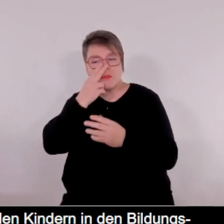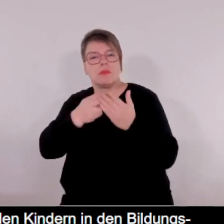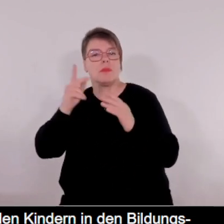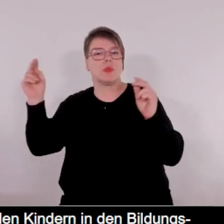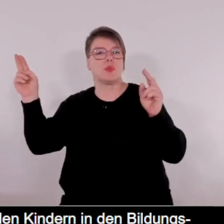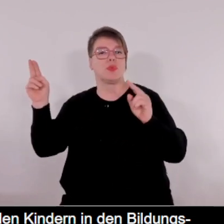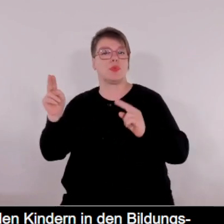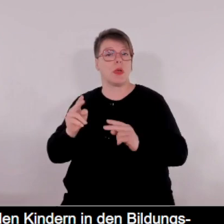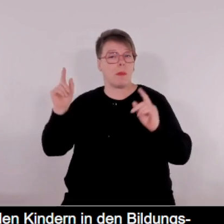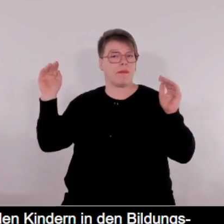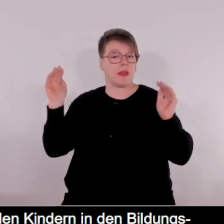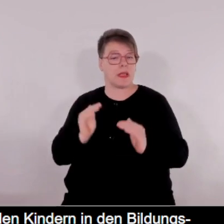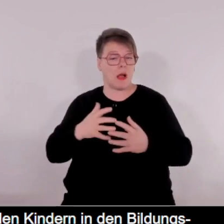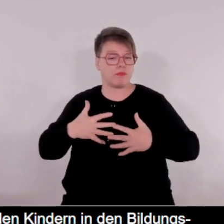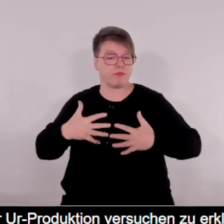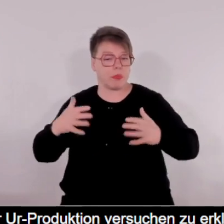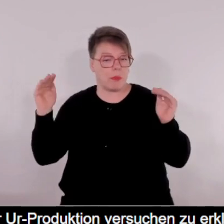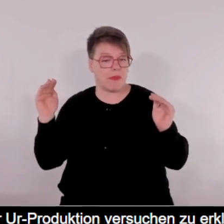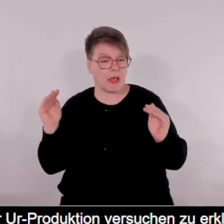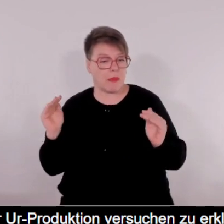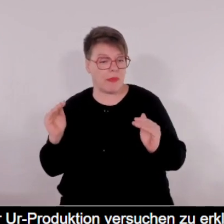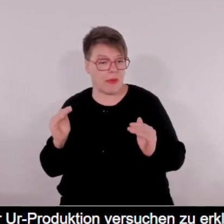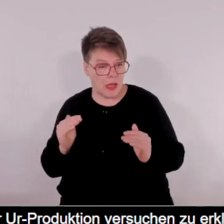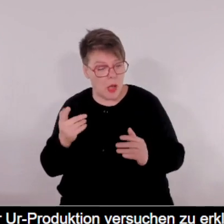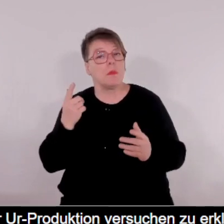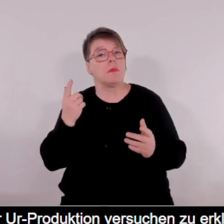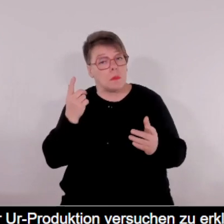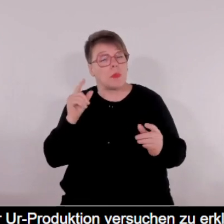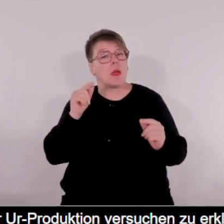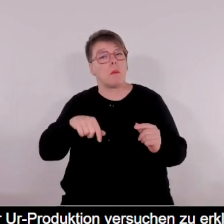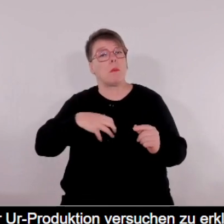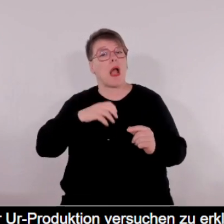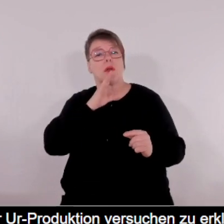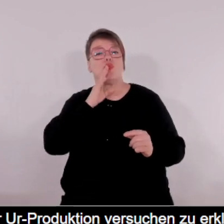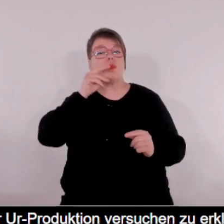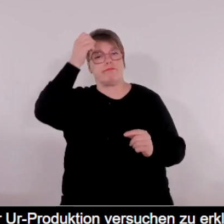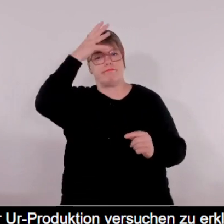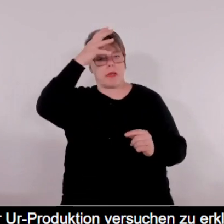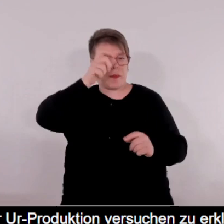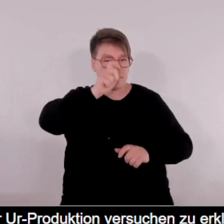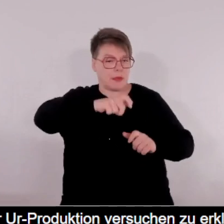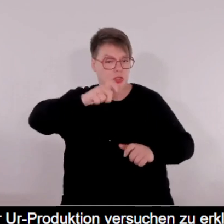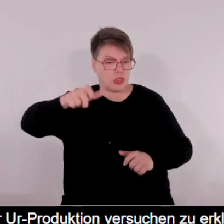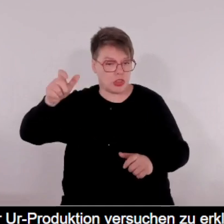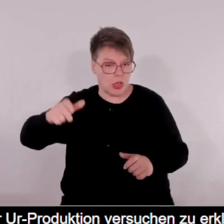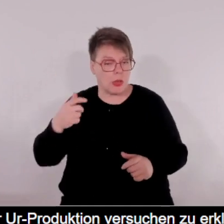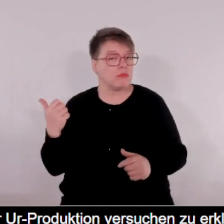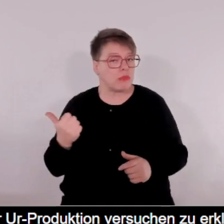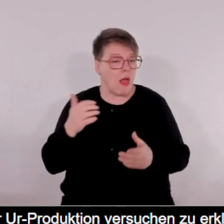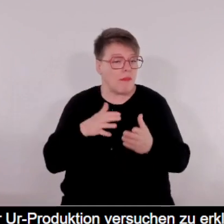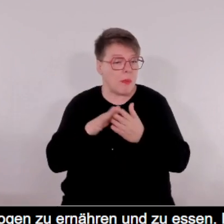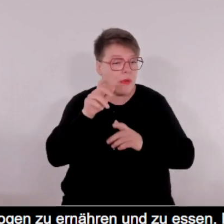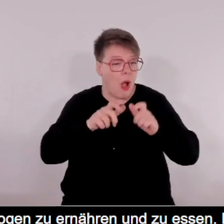sie achten auch noch auf ihr Gewicht. Und deswegen bleiben wir dabei. Wir haben ein bayernweites Netzwerk für junge Eltern und Familien.